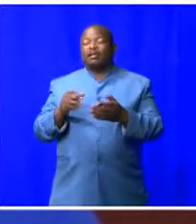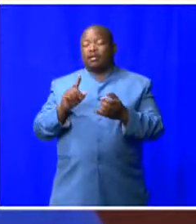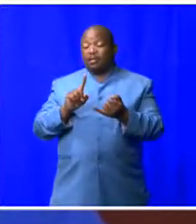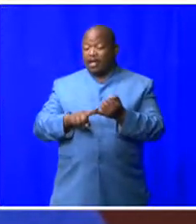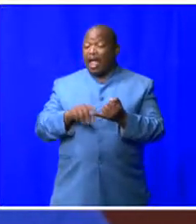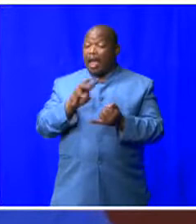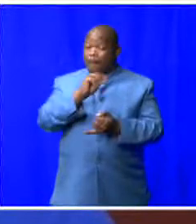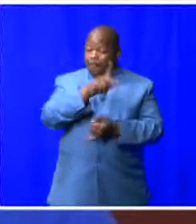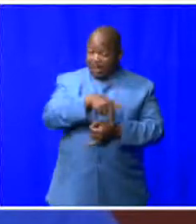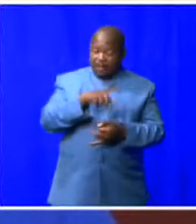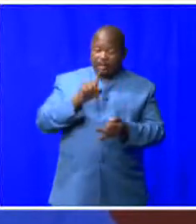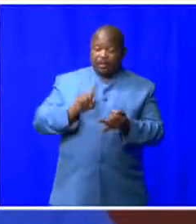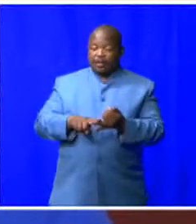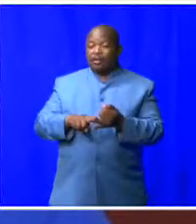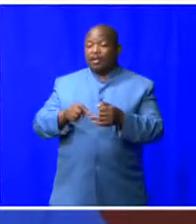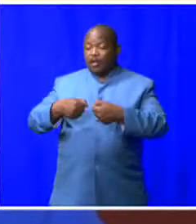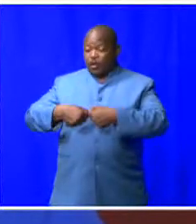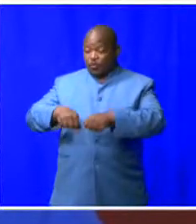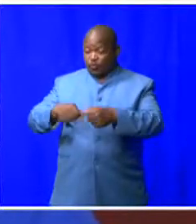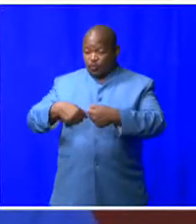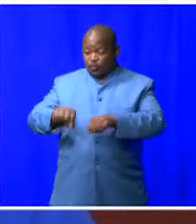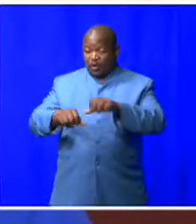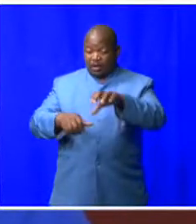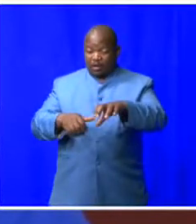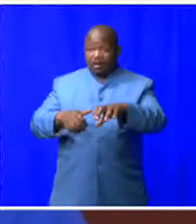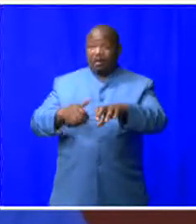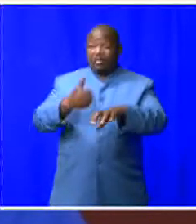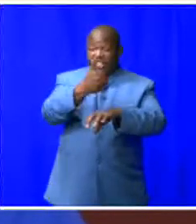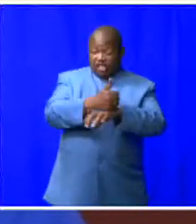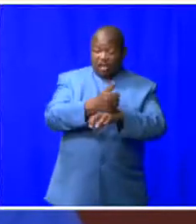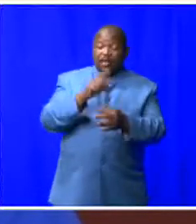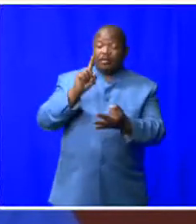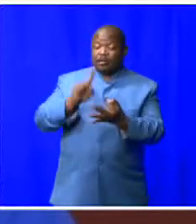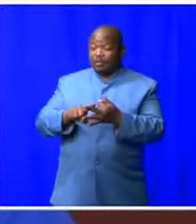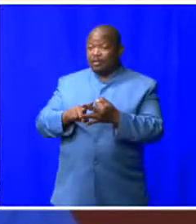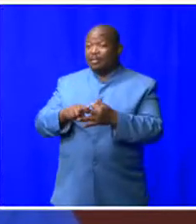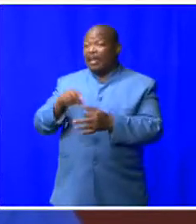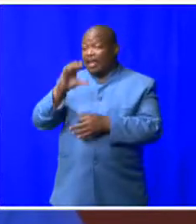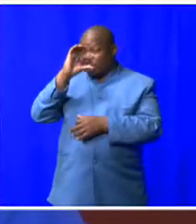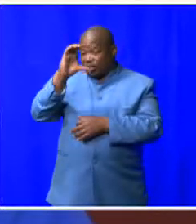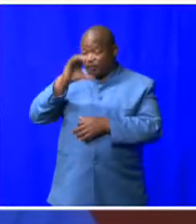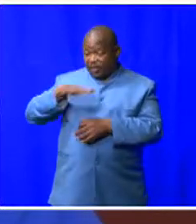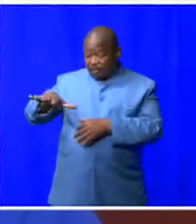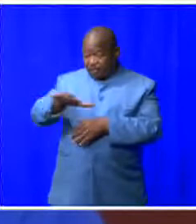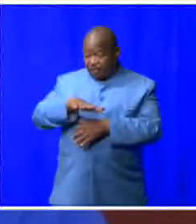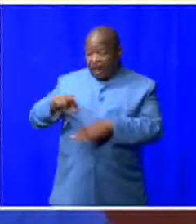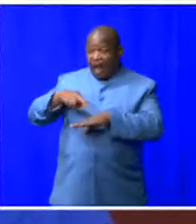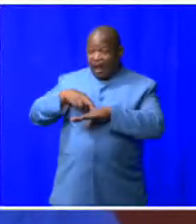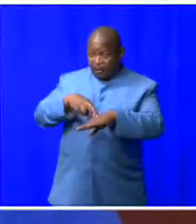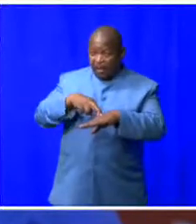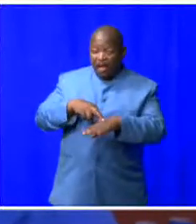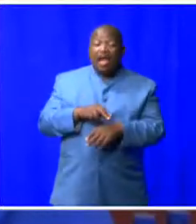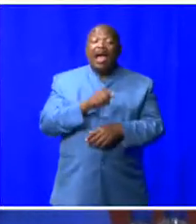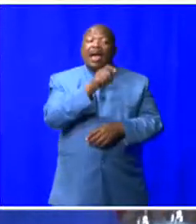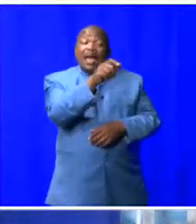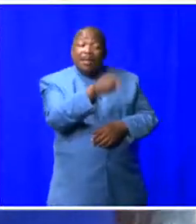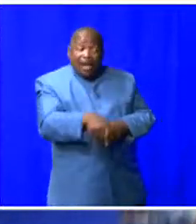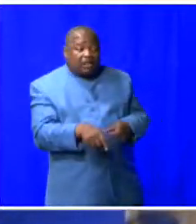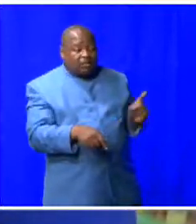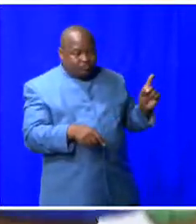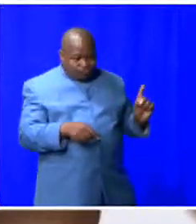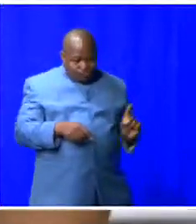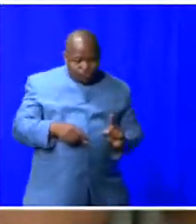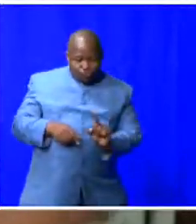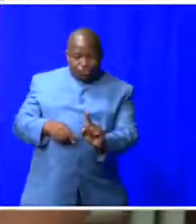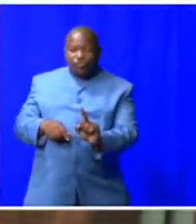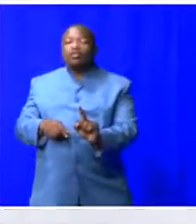invuna nebucopho bese sebangena nawo lapha ku ballot box bavote lana siyibita ngekuthi